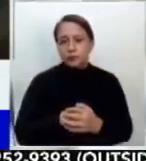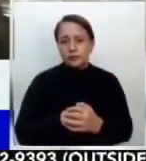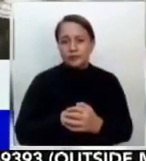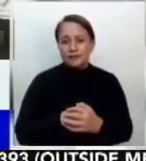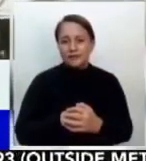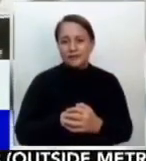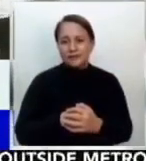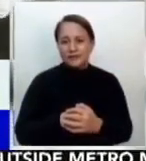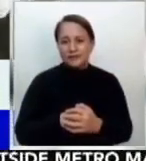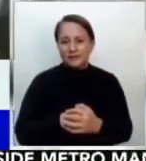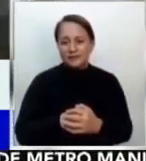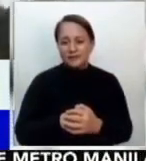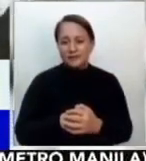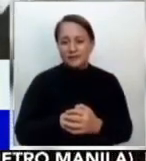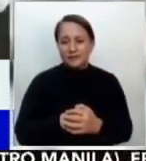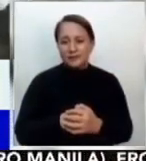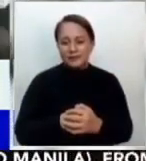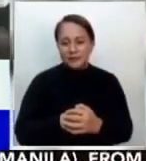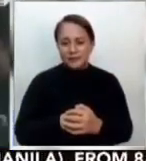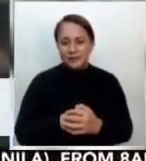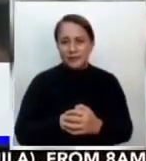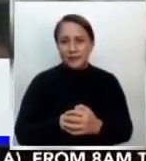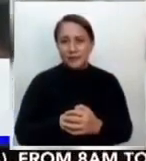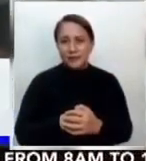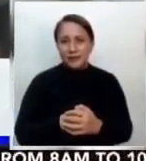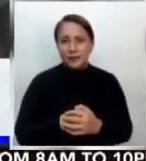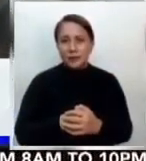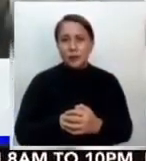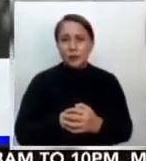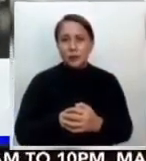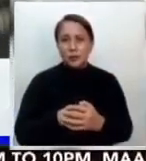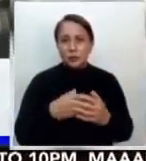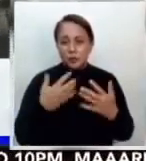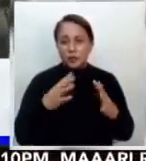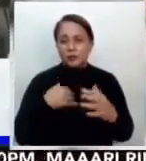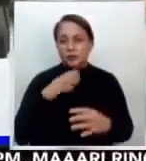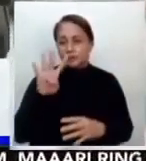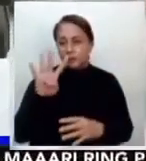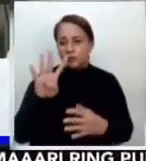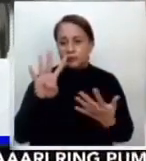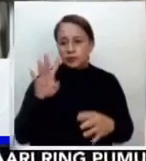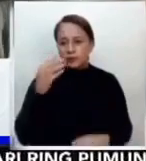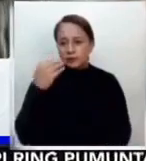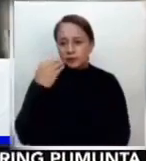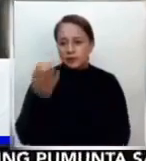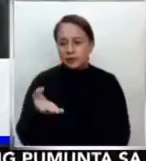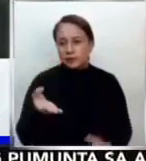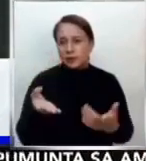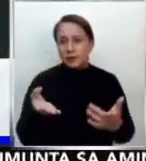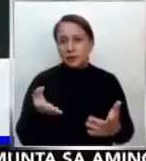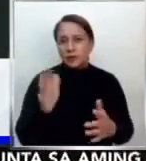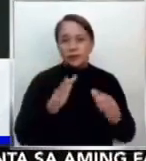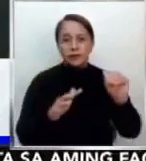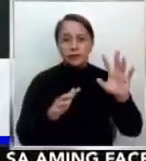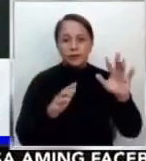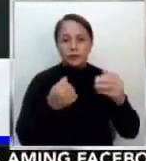fell down. We have already 4 casualties and more than 15 survivors.